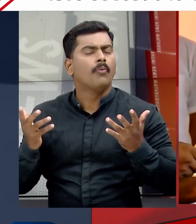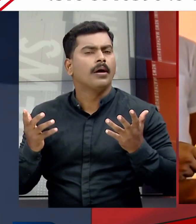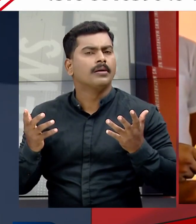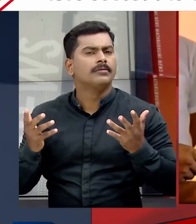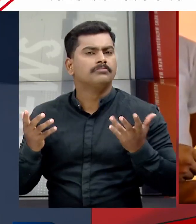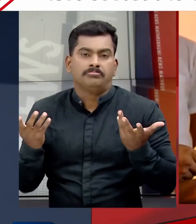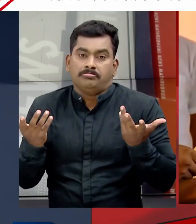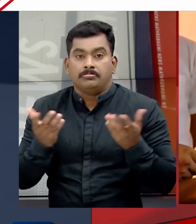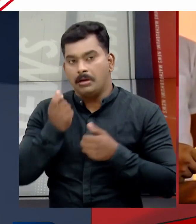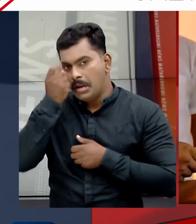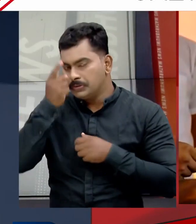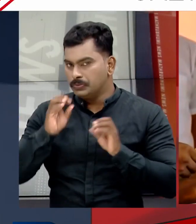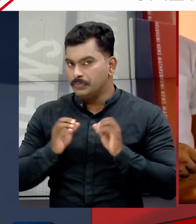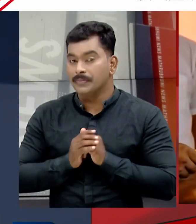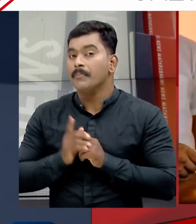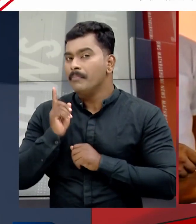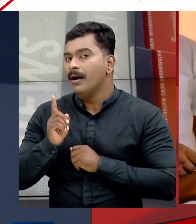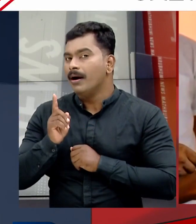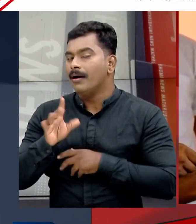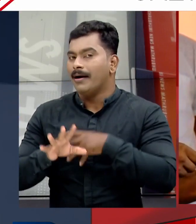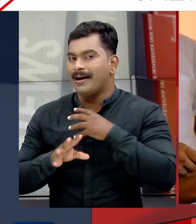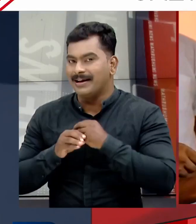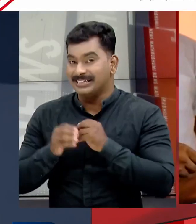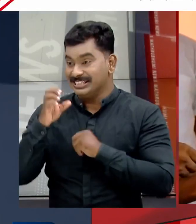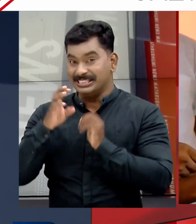ഏതായാലും മുഖ്യമന്ത്രി നടത്തിയ